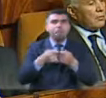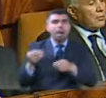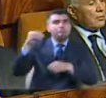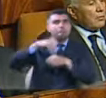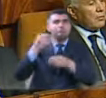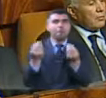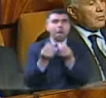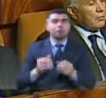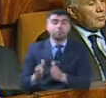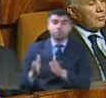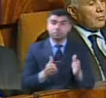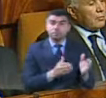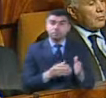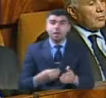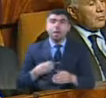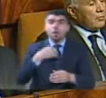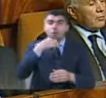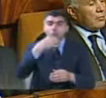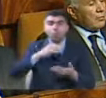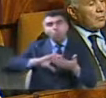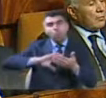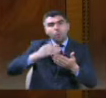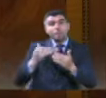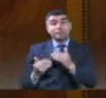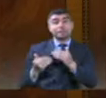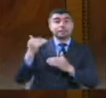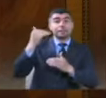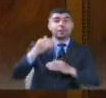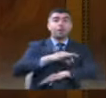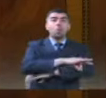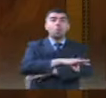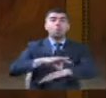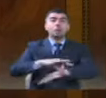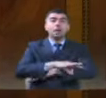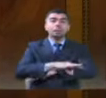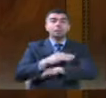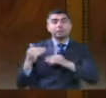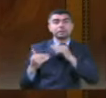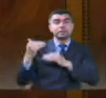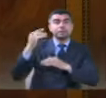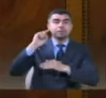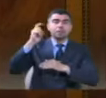الأمر. وبالمناسبة فقد قفزت كتلة الأجور بالوظيفة العمومية